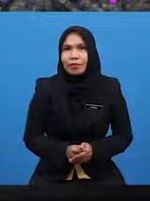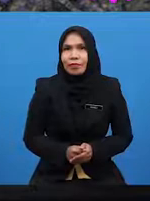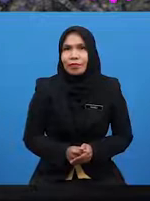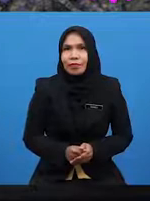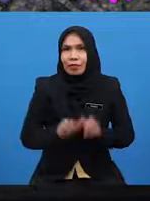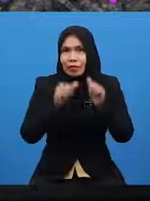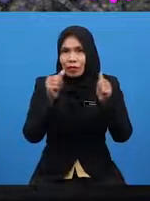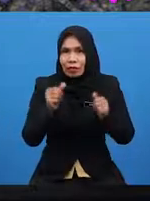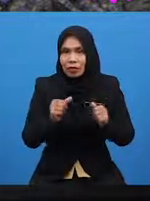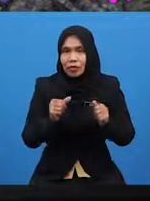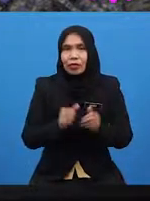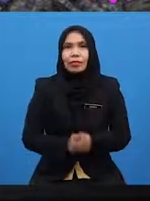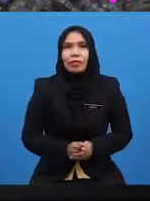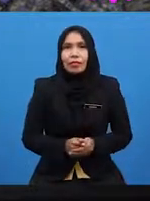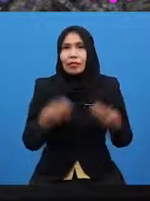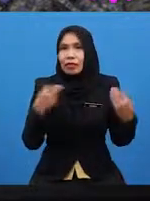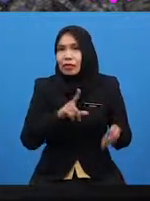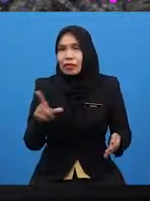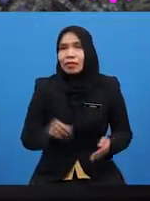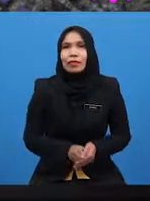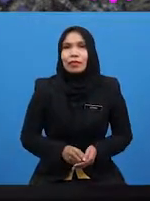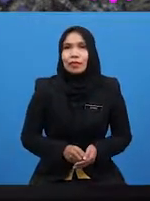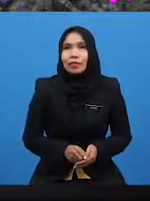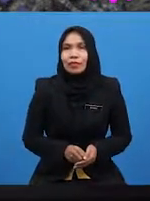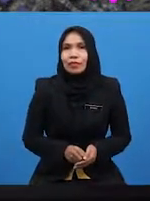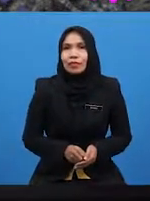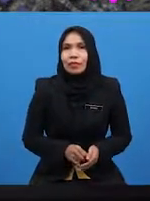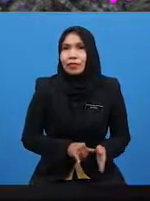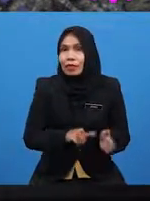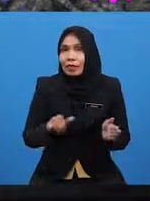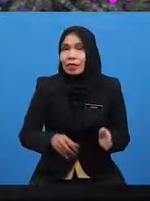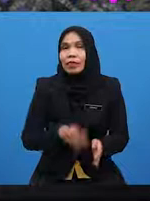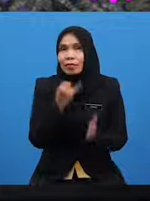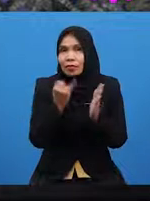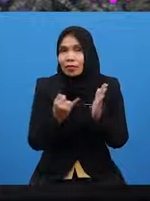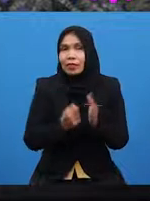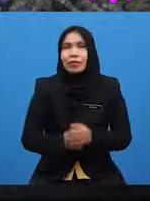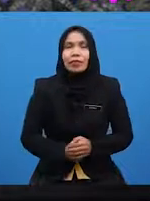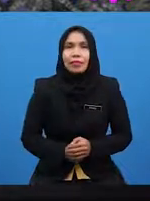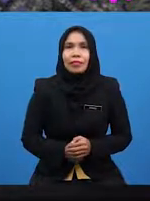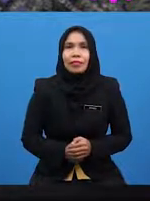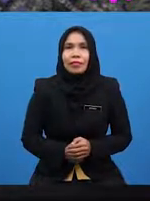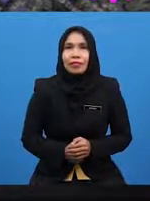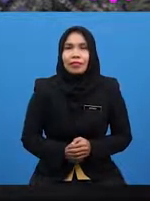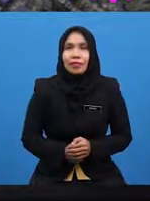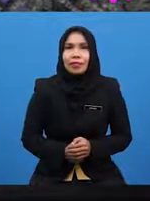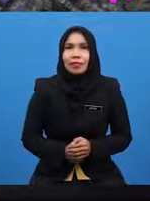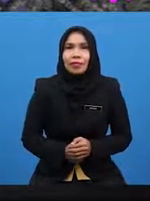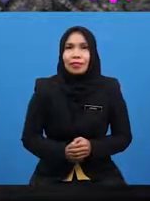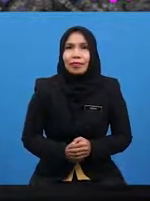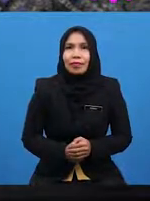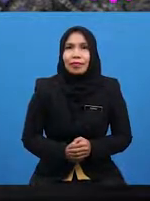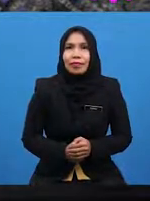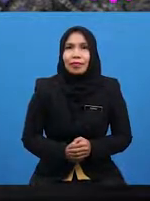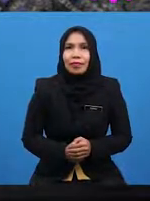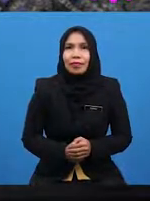karya seni yang hampir sama kejadiannya seperti seni bina, reka bentuk industri dan hiasan dalaman,